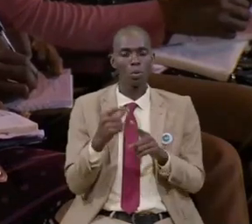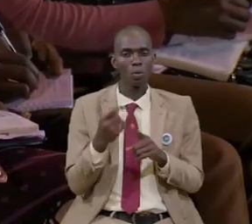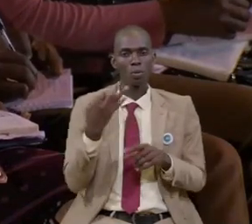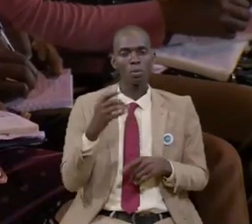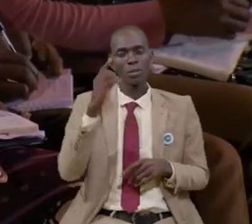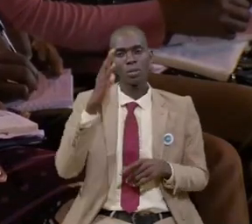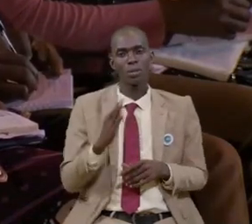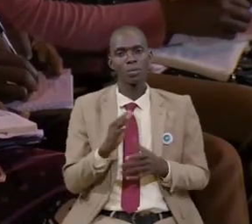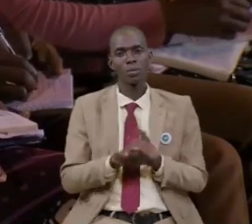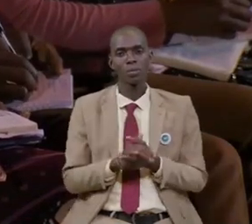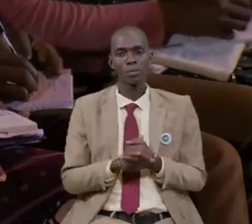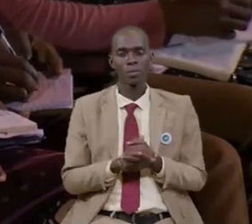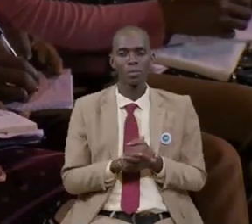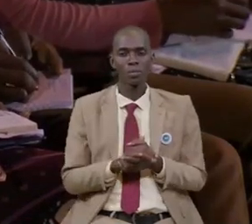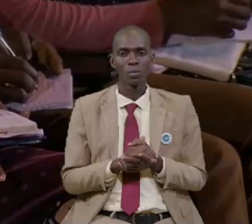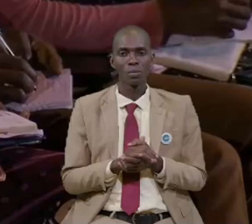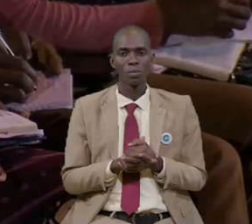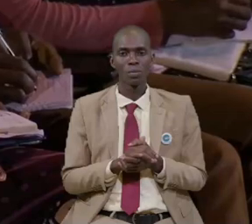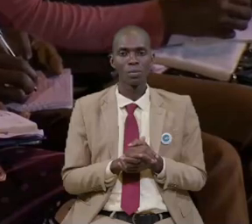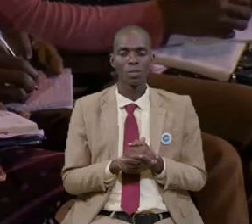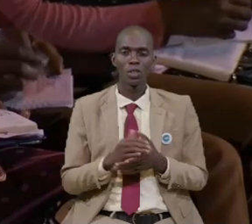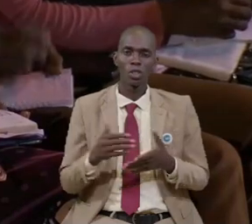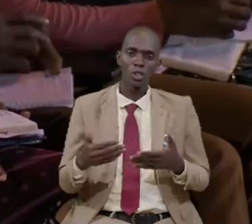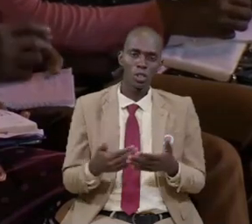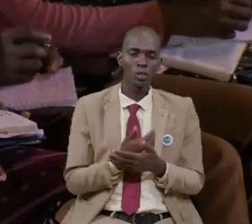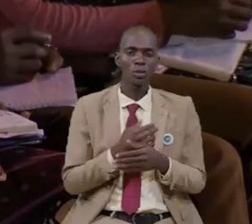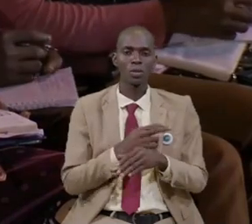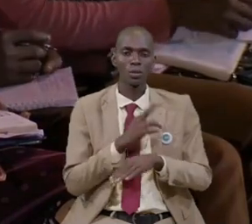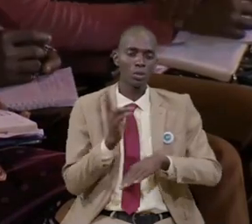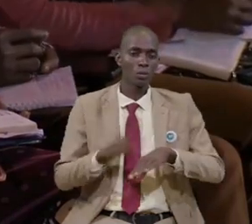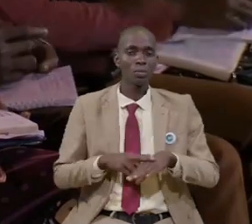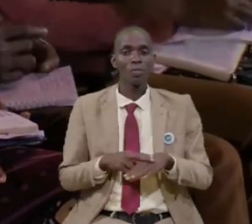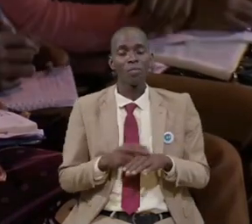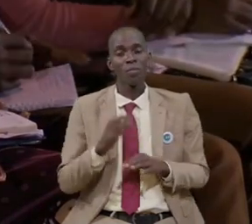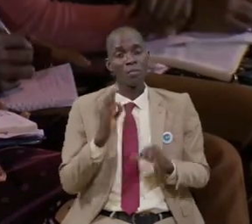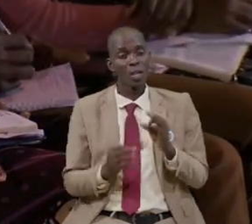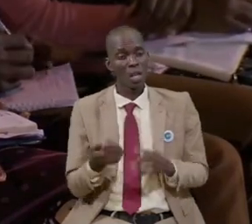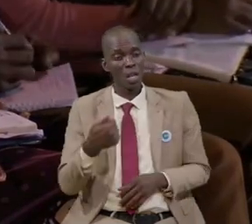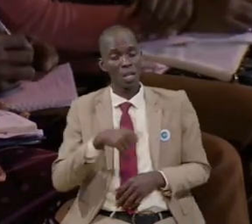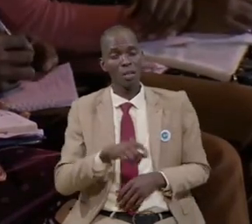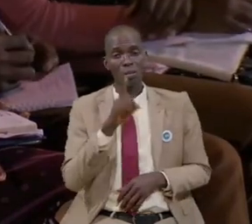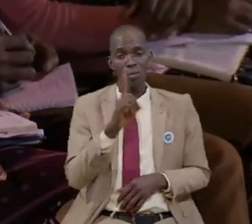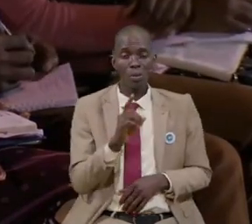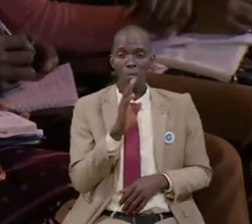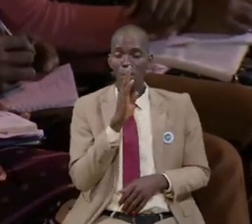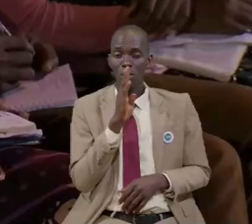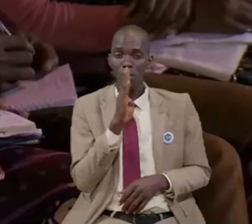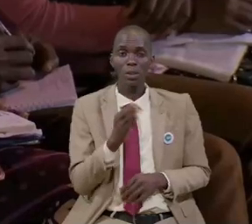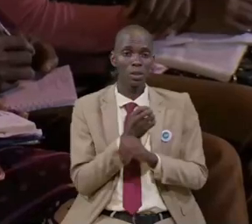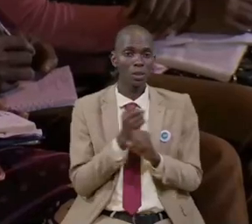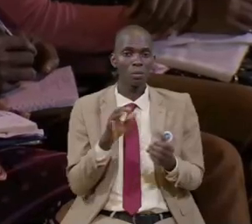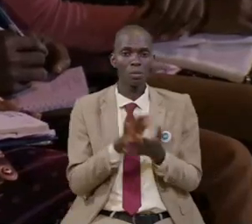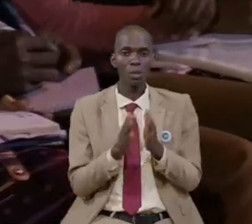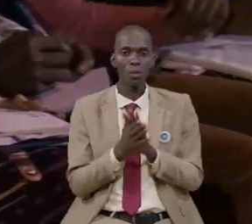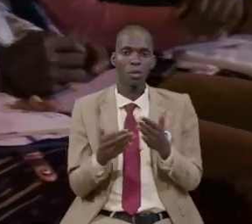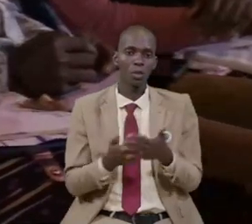du Seigneur, mais votre nouvelle nature. Si quelqu'un est en Christ, il est une nouvelle créature.